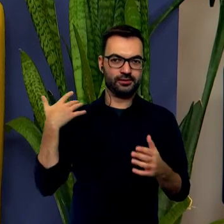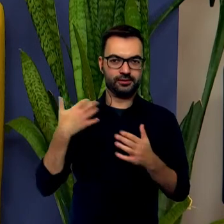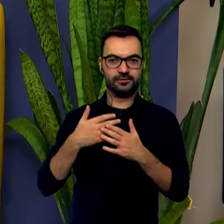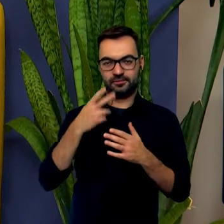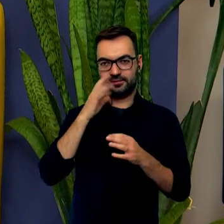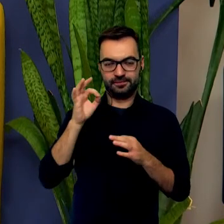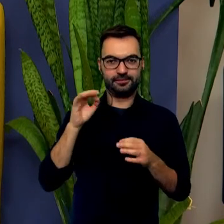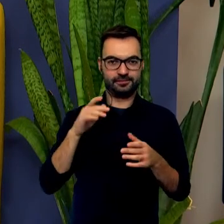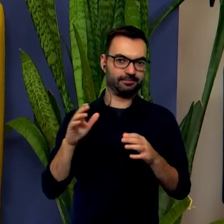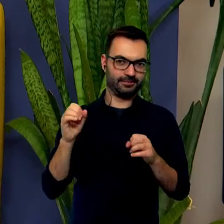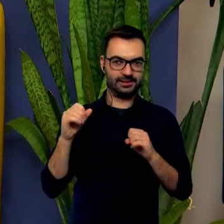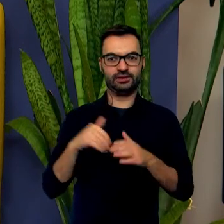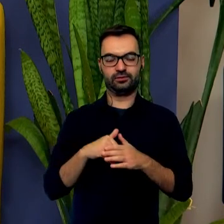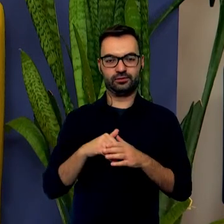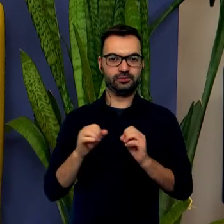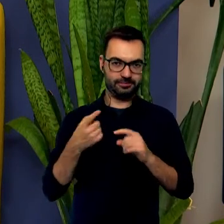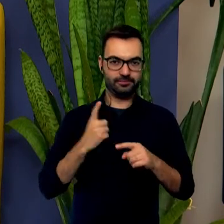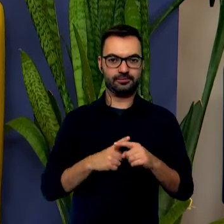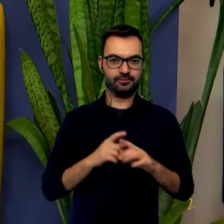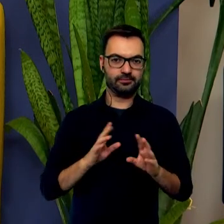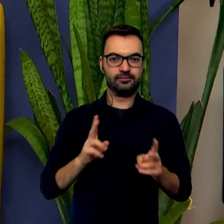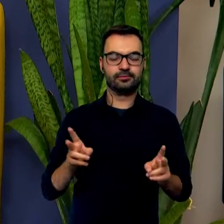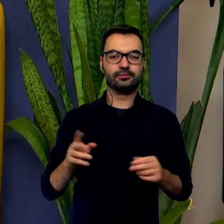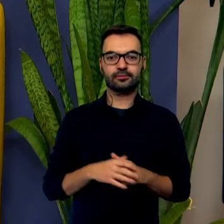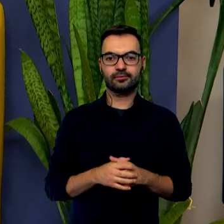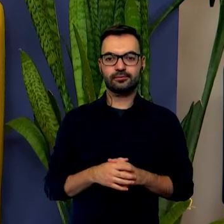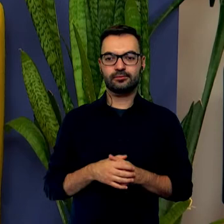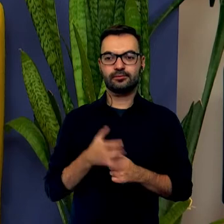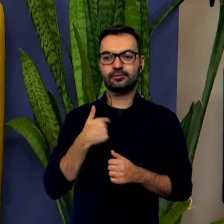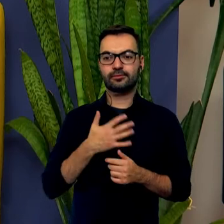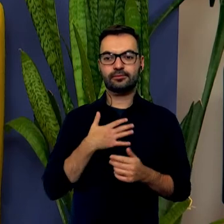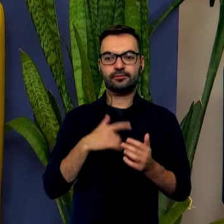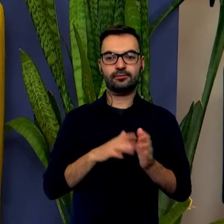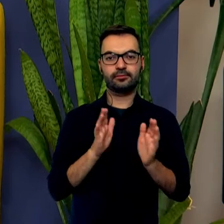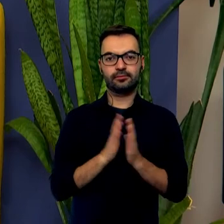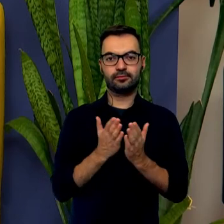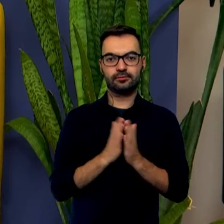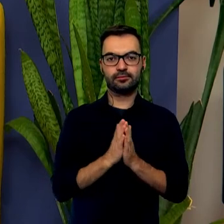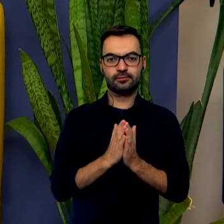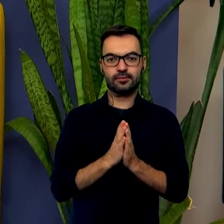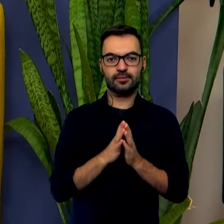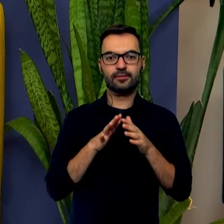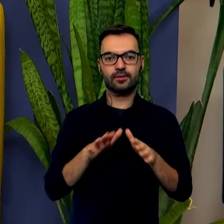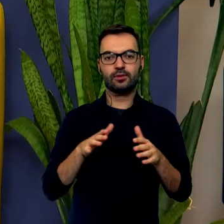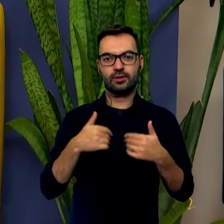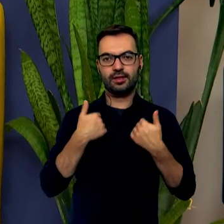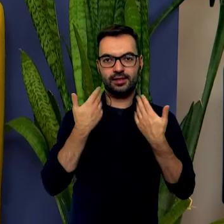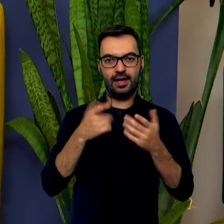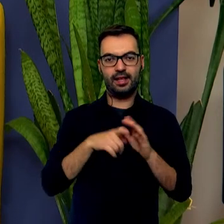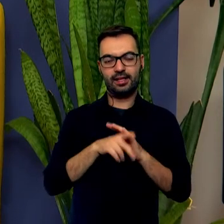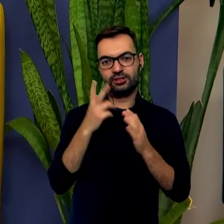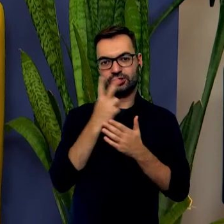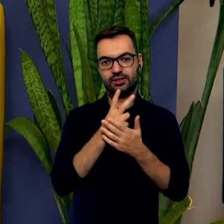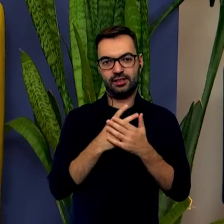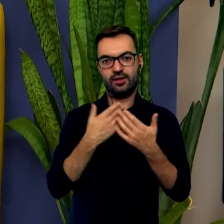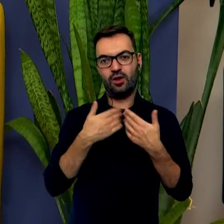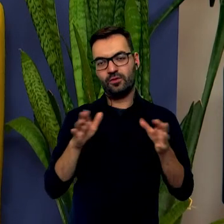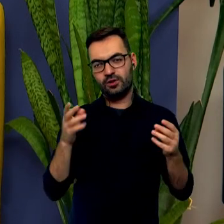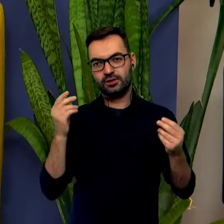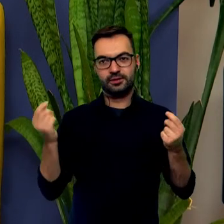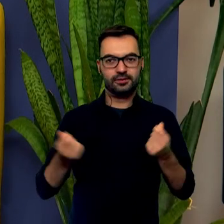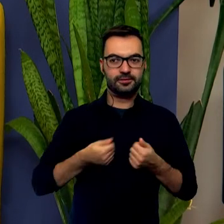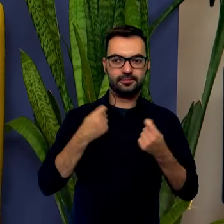I zastanawiam się, od czego by zacząć, ale też mam wrażenie, że ta książka niesamowicie dużo przed czytelnikami otworzy